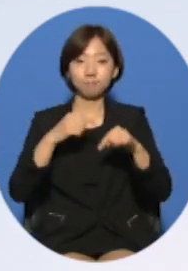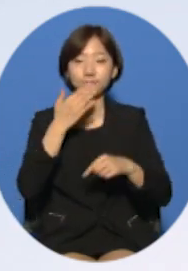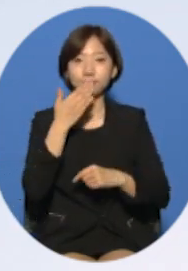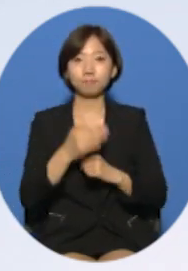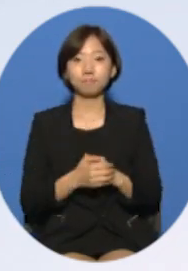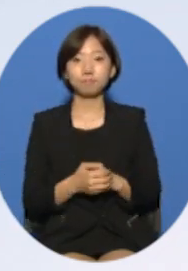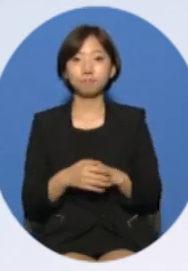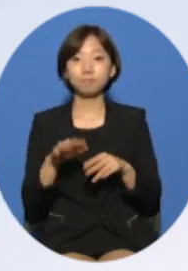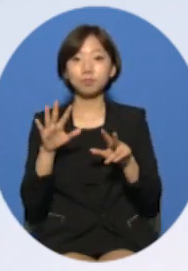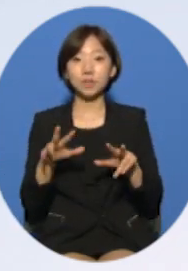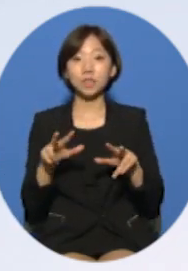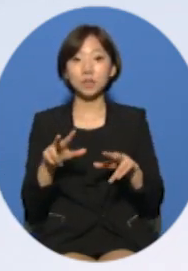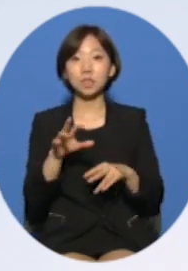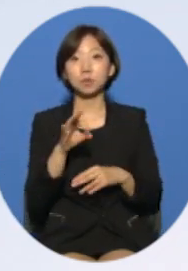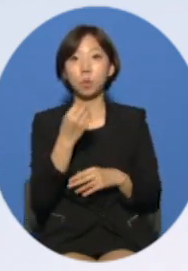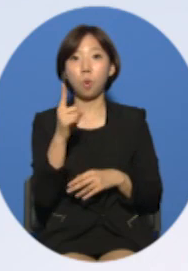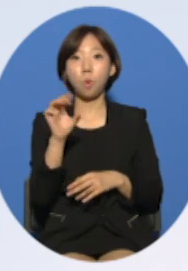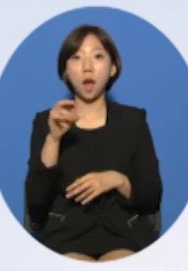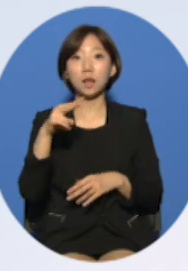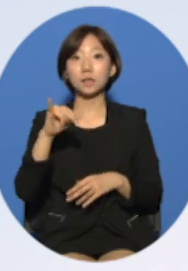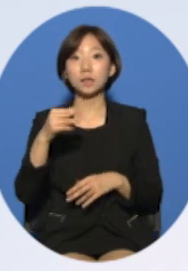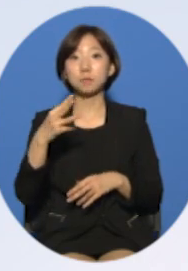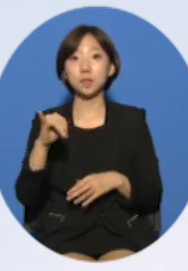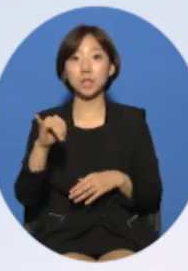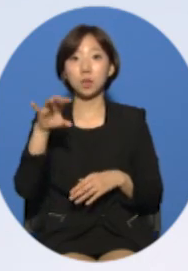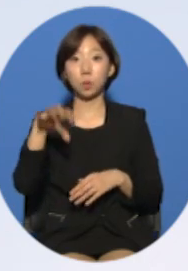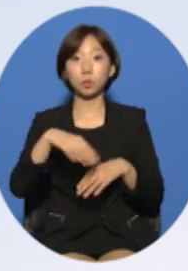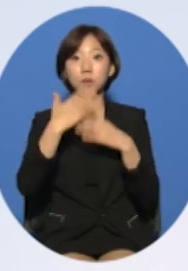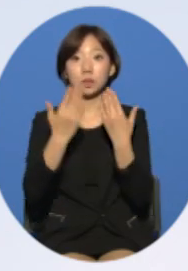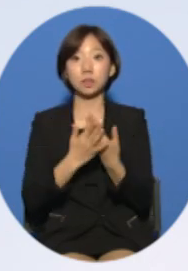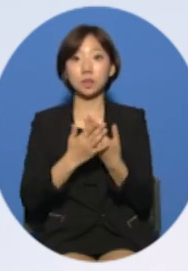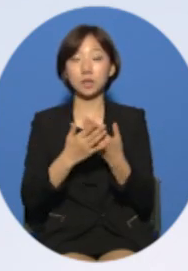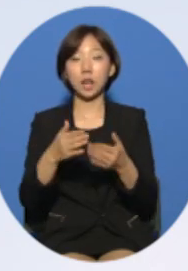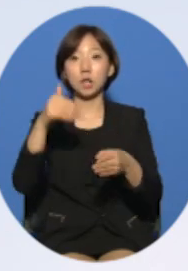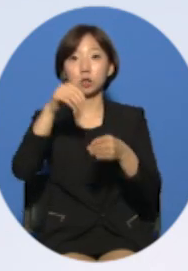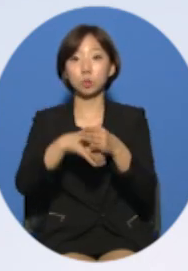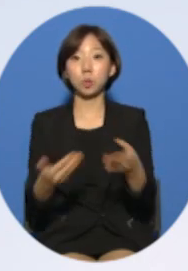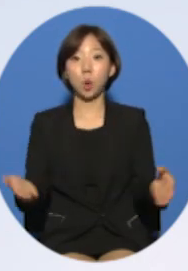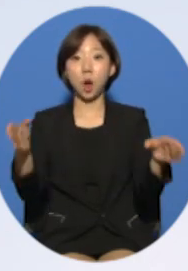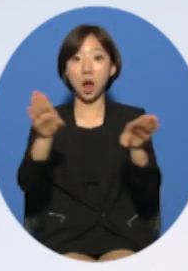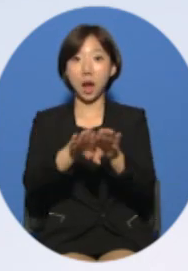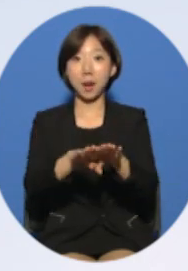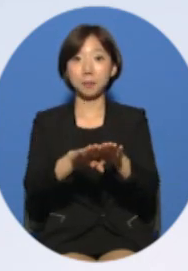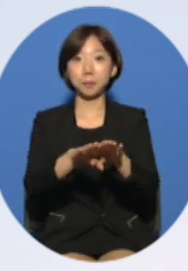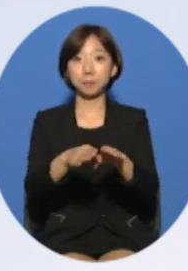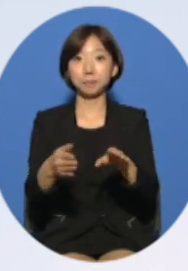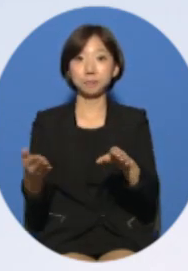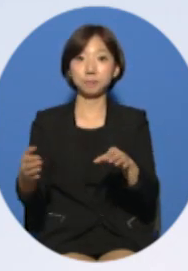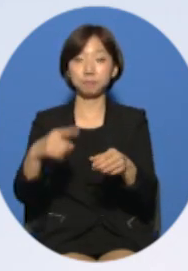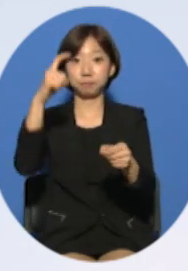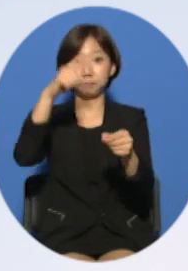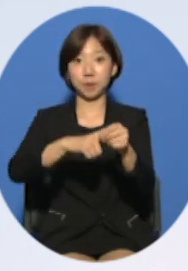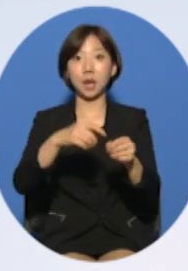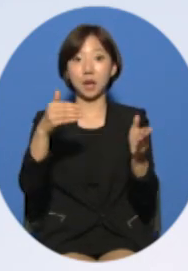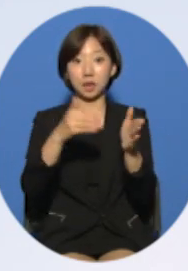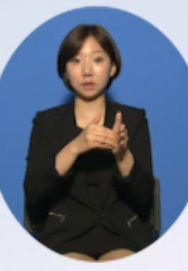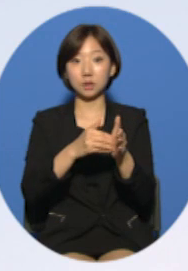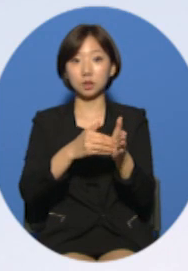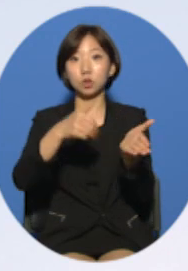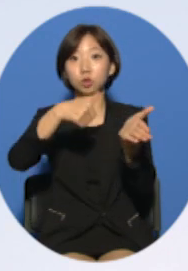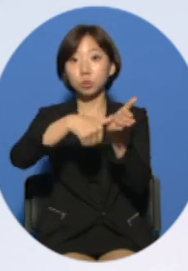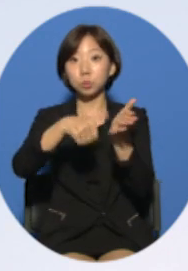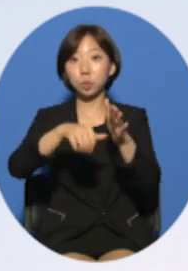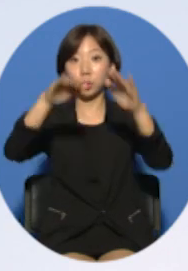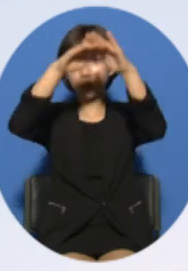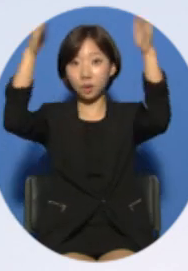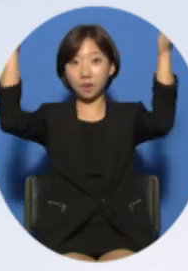왕십리 투표소는 이미 지금 봉인이 끝났고 투표함은 네. 이제 투표소 안에를 지금 마치고 있습니다. 기표소 안에를 네. 보는 것 같습니다. 예. 저